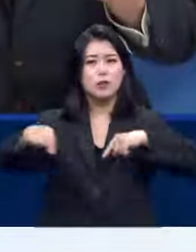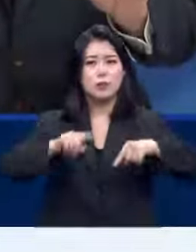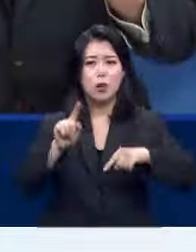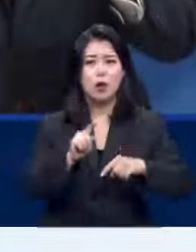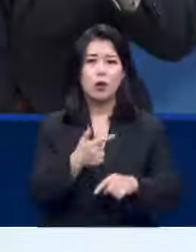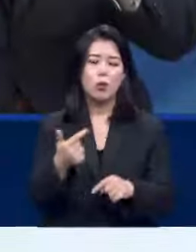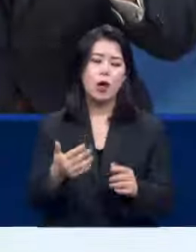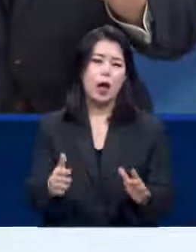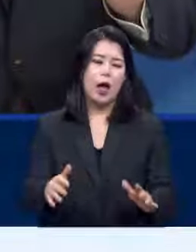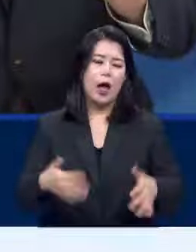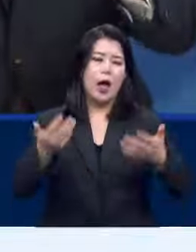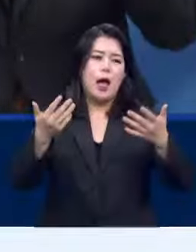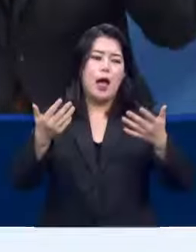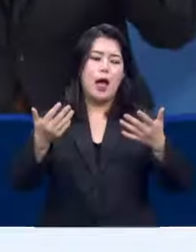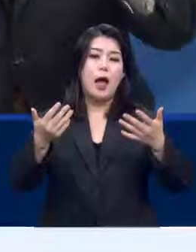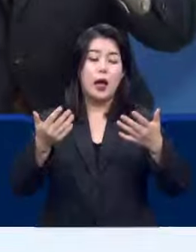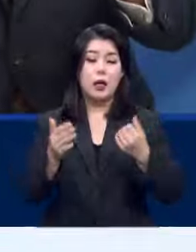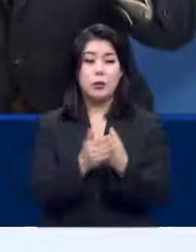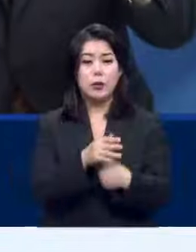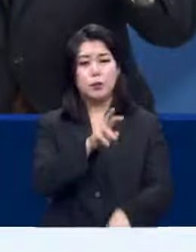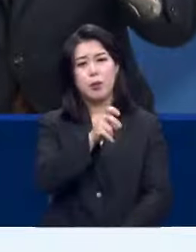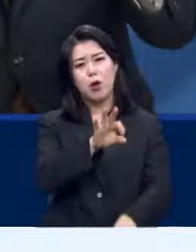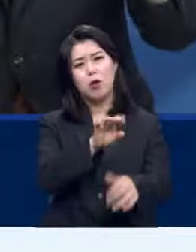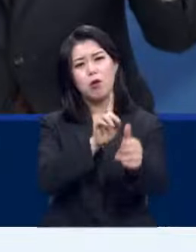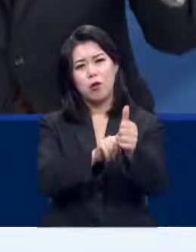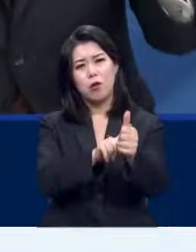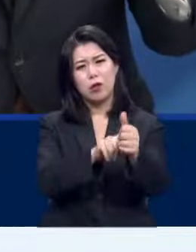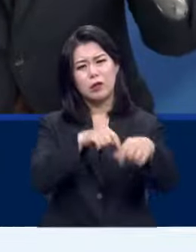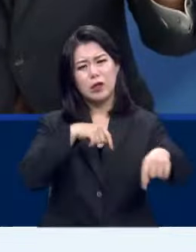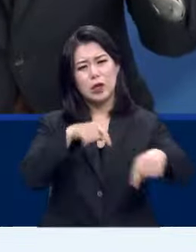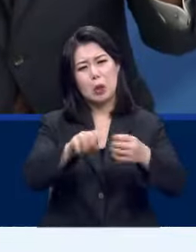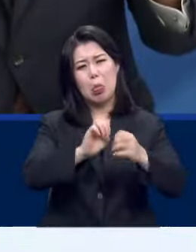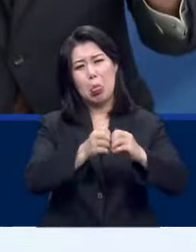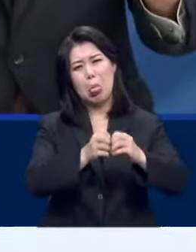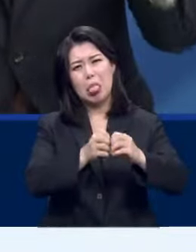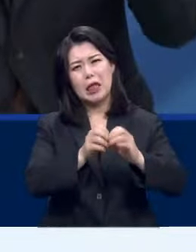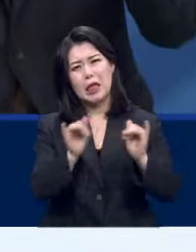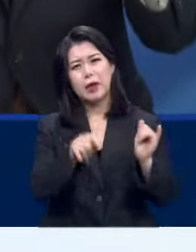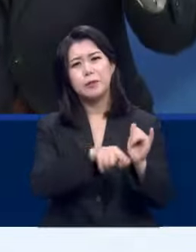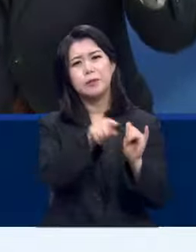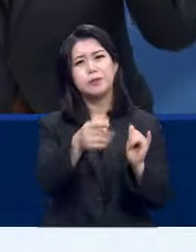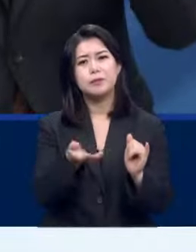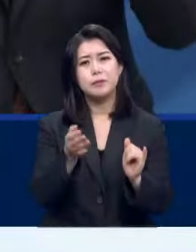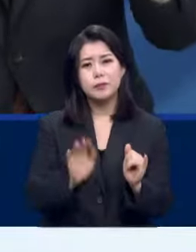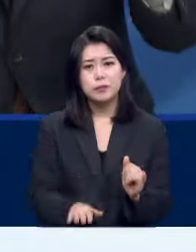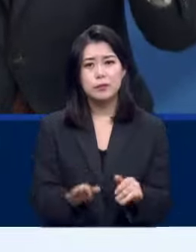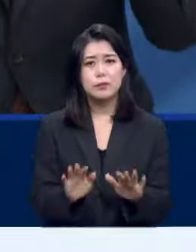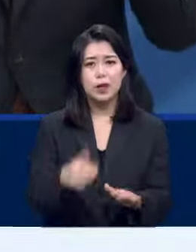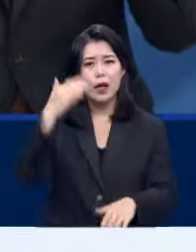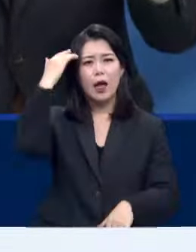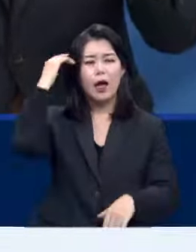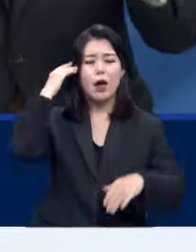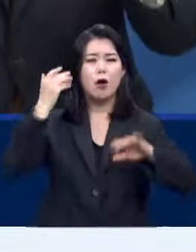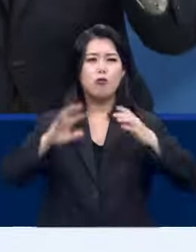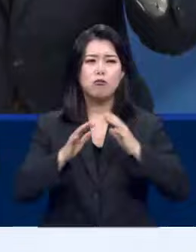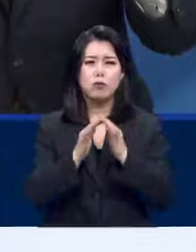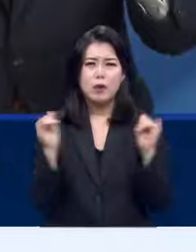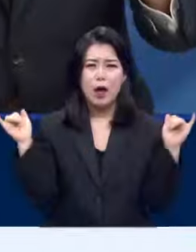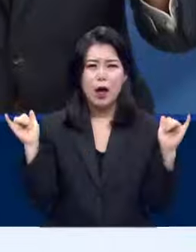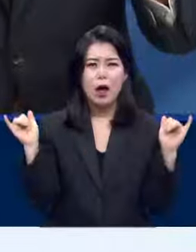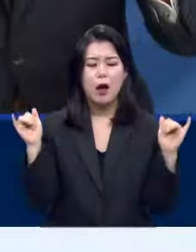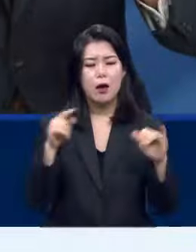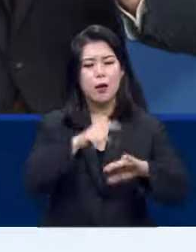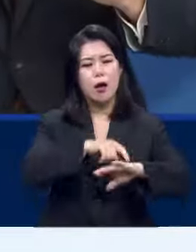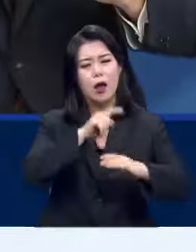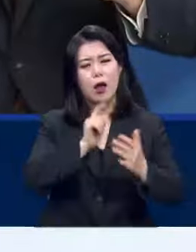가벼워졌고 가벼워졌기 때문에 명태곤이 정치 브로커 한 명 정도의 말해도 대한민국이 민심이 이렇게 들썩거리는 그나